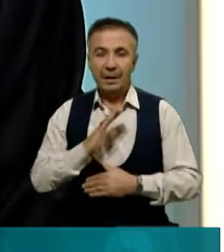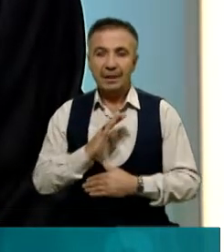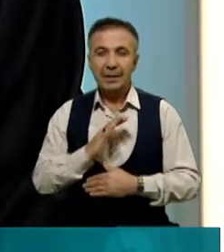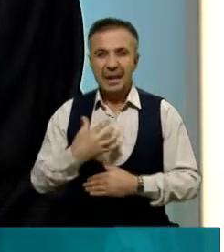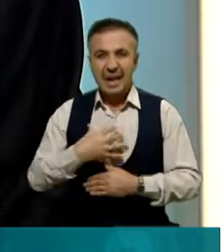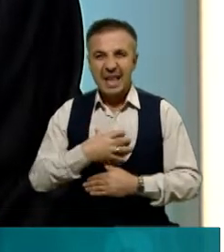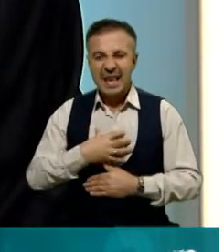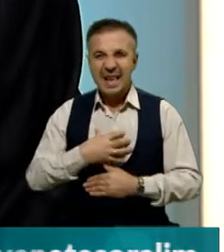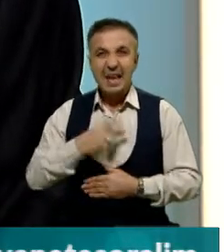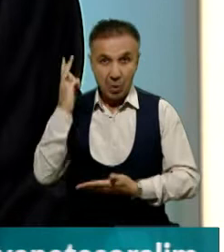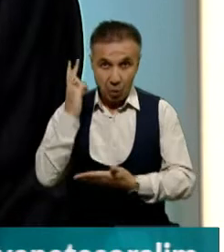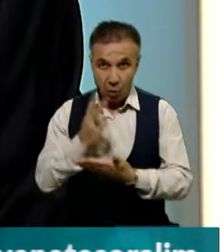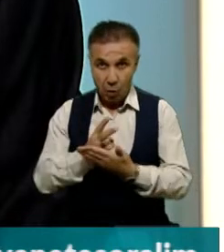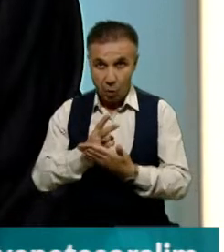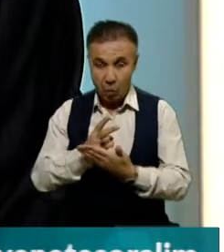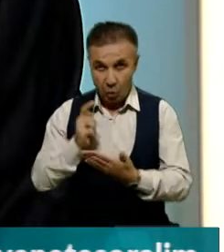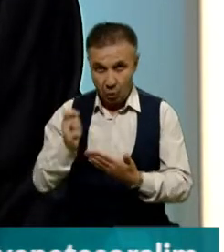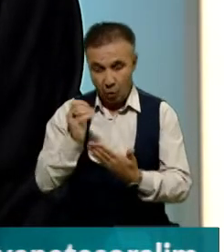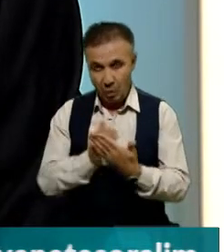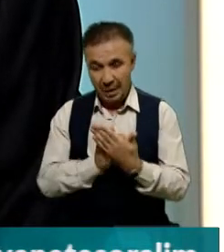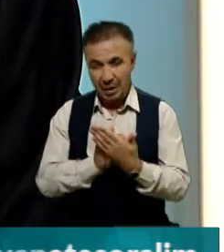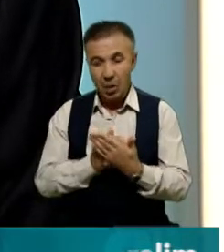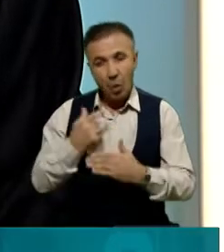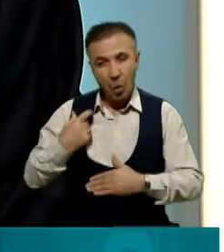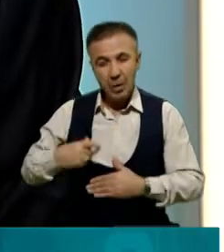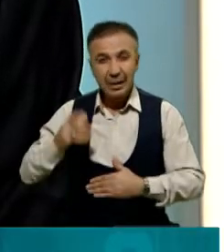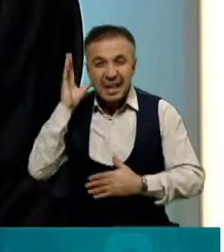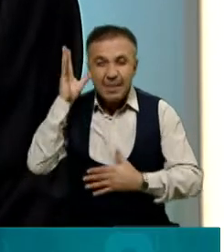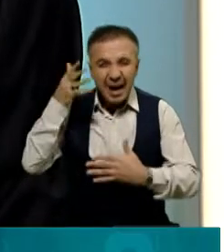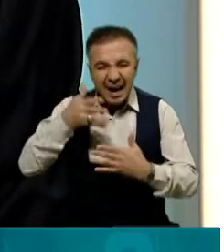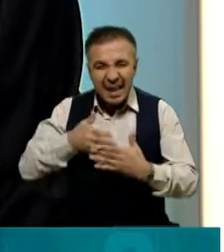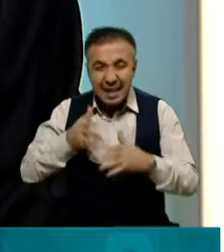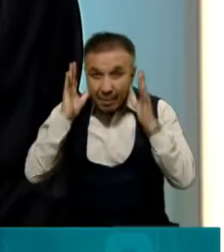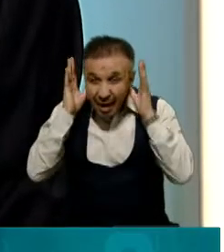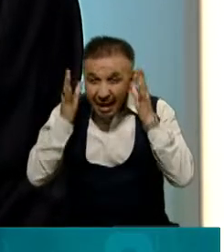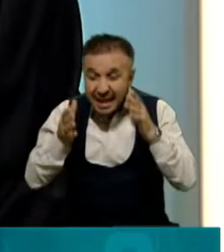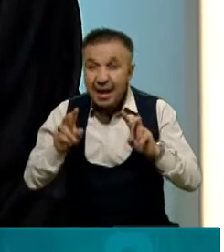hükümlerde özellikle ibadetler konusu daha çok